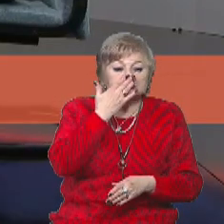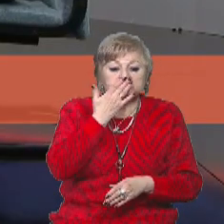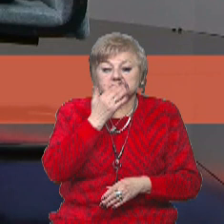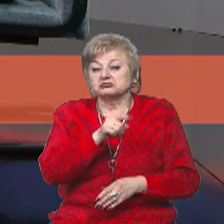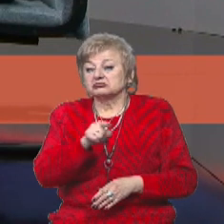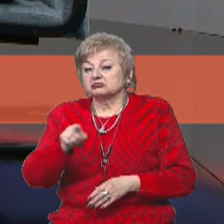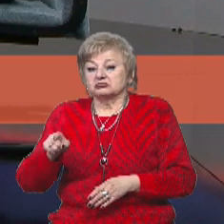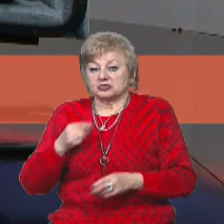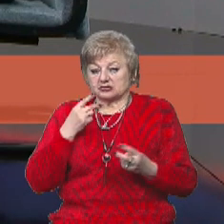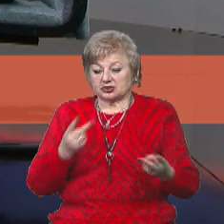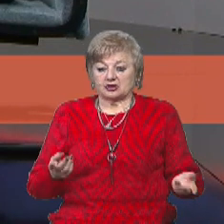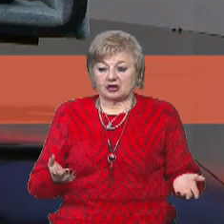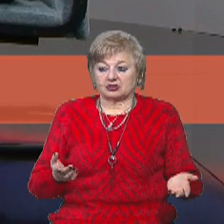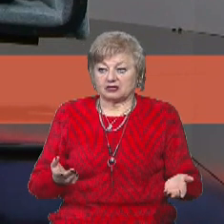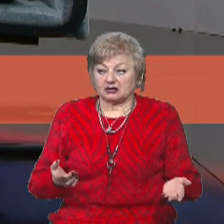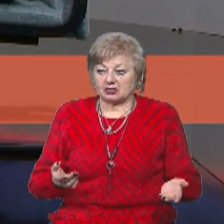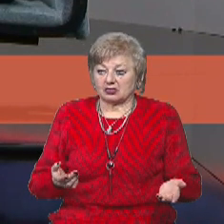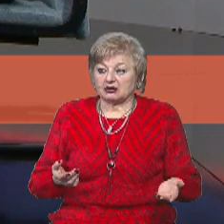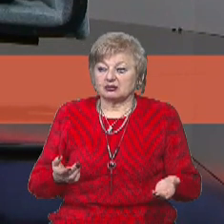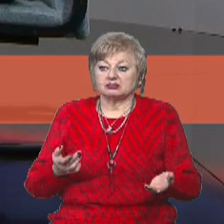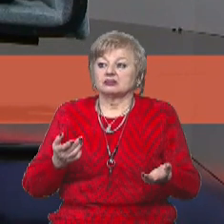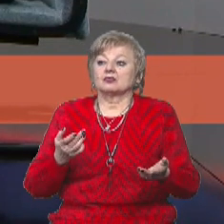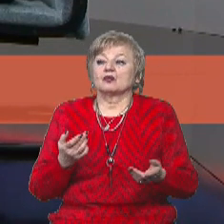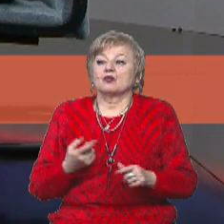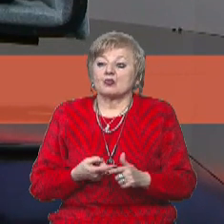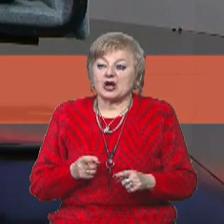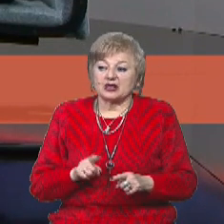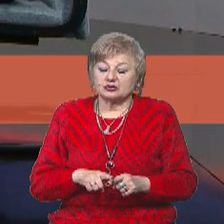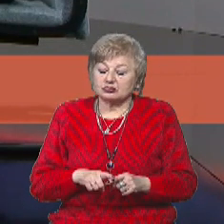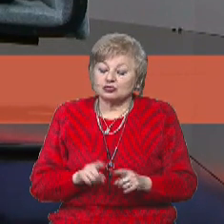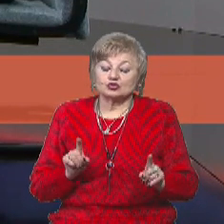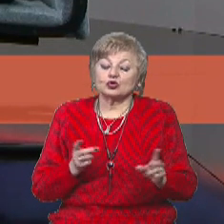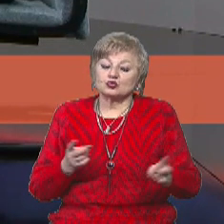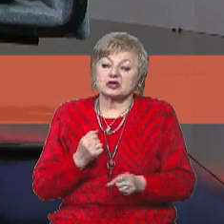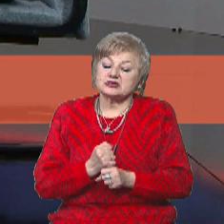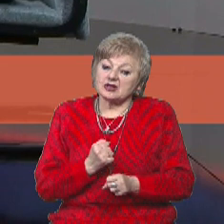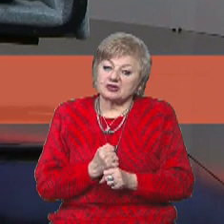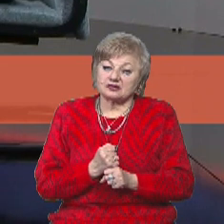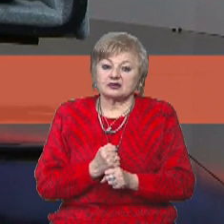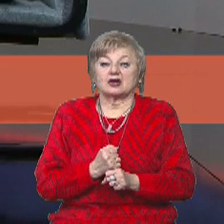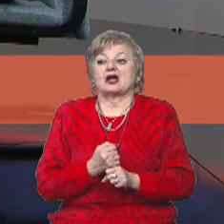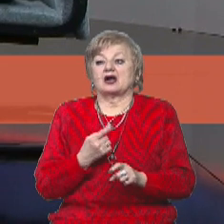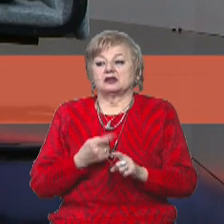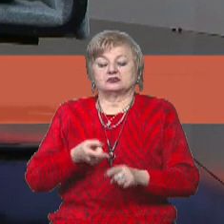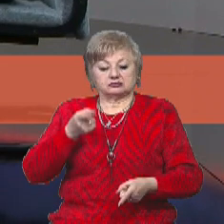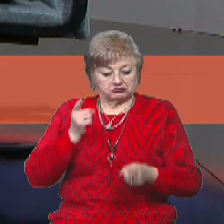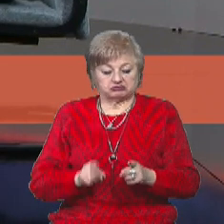і подивитися, да? Як от пані Тетяна каже. Тому перше, що треба зробити, це